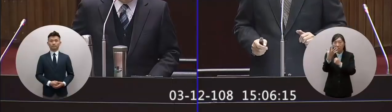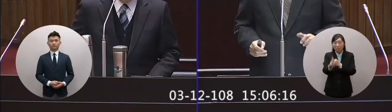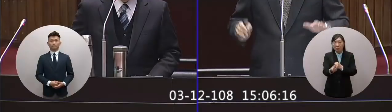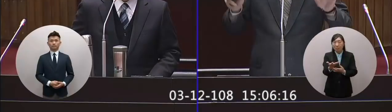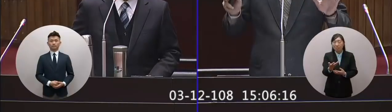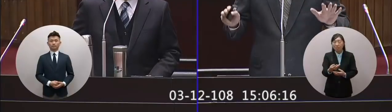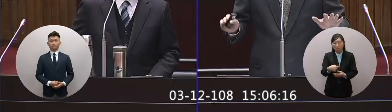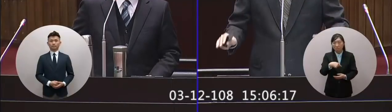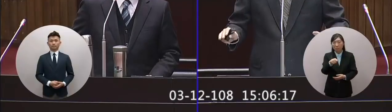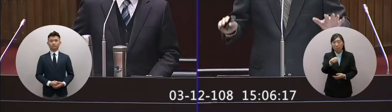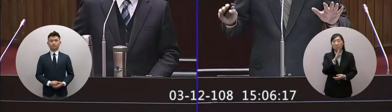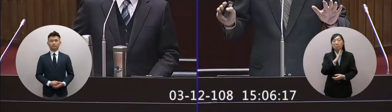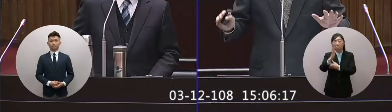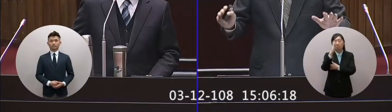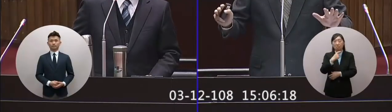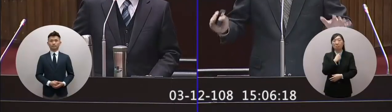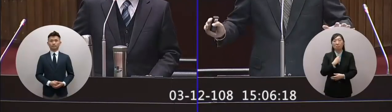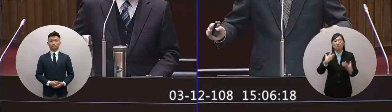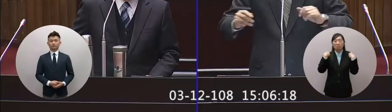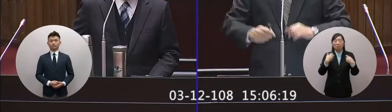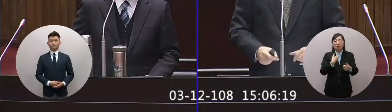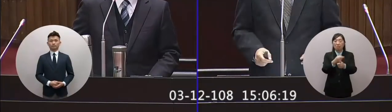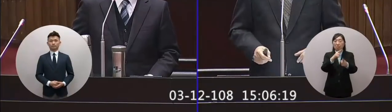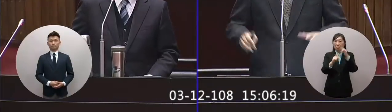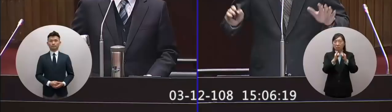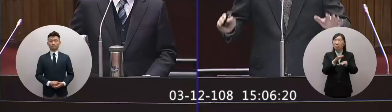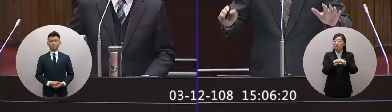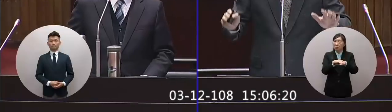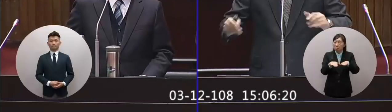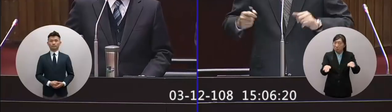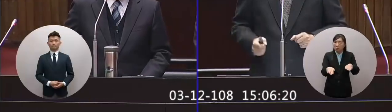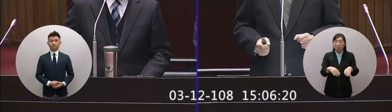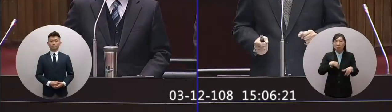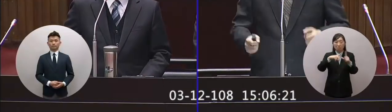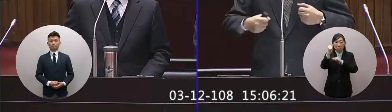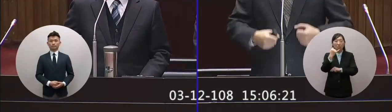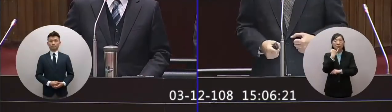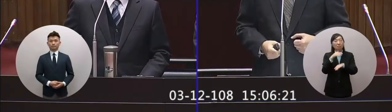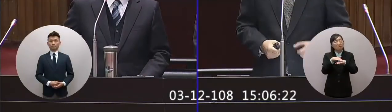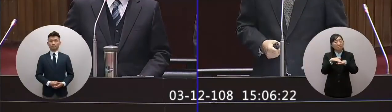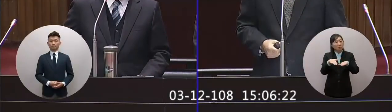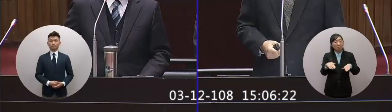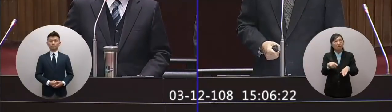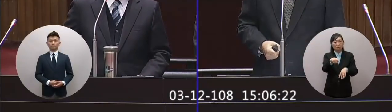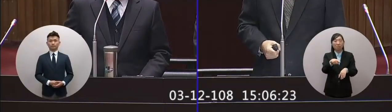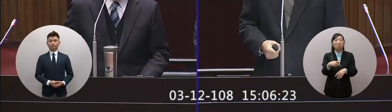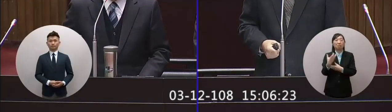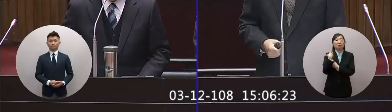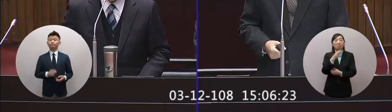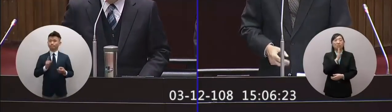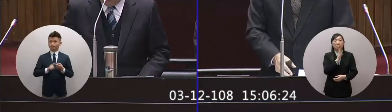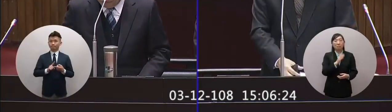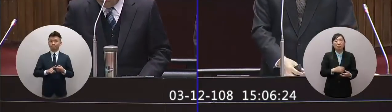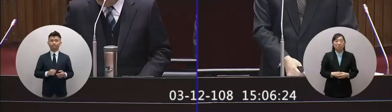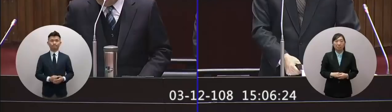者，这个是要给百姓一个安全的一个道路，一个安全回家的路，这个就是我们要做的，对不对？